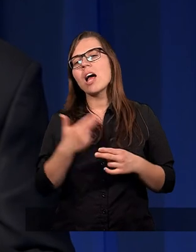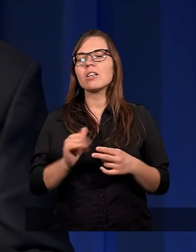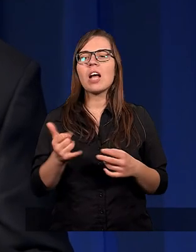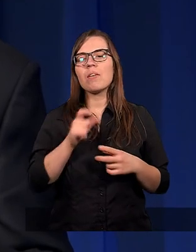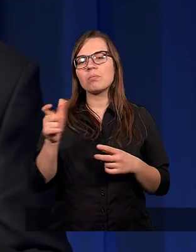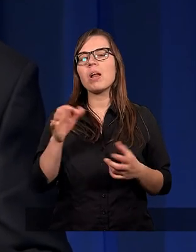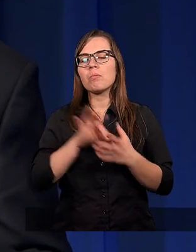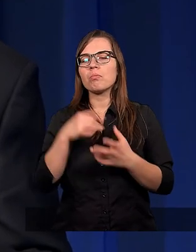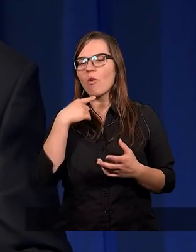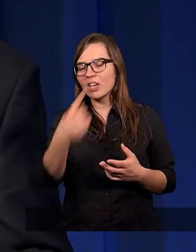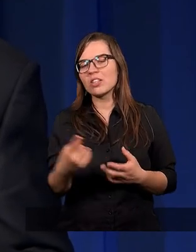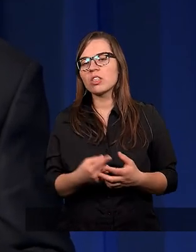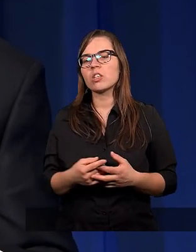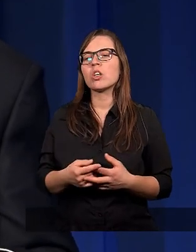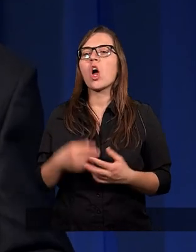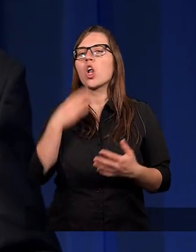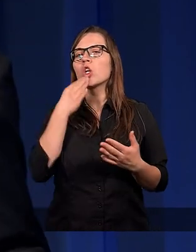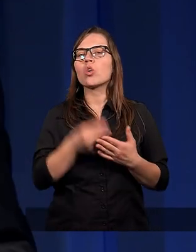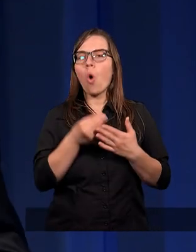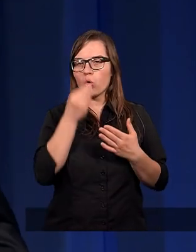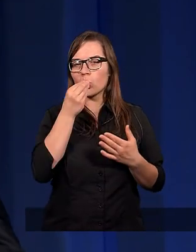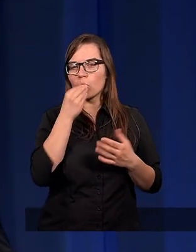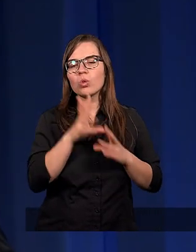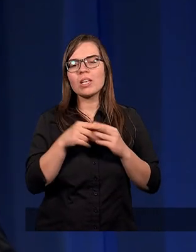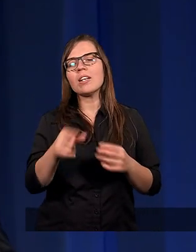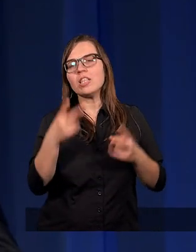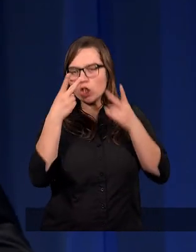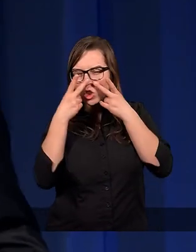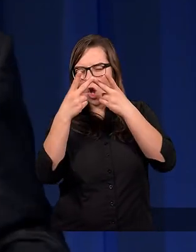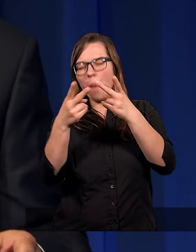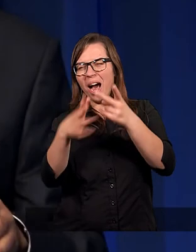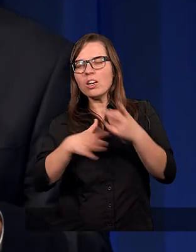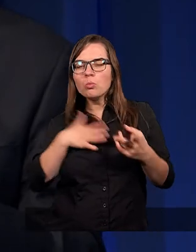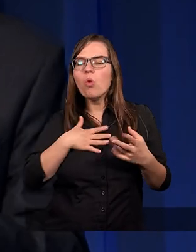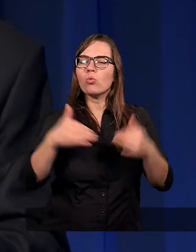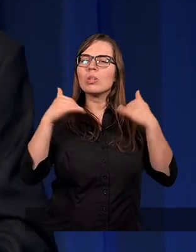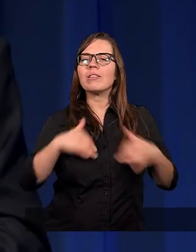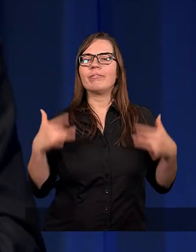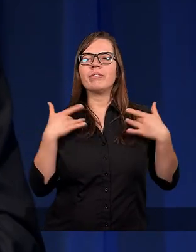psalmista powiedział, skosztujcie, zobaczcie, że dobry jest Pan.